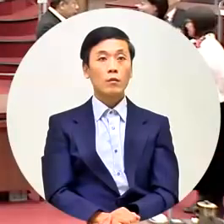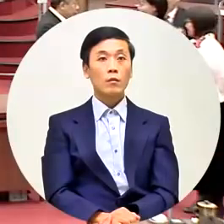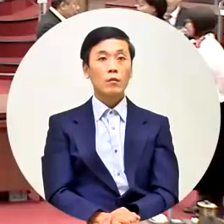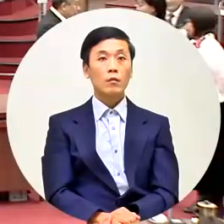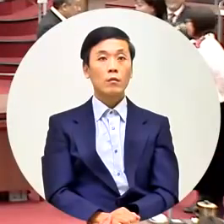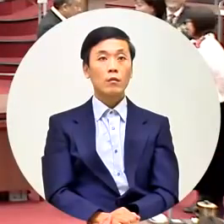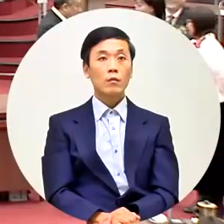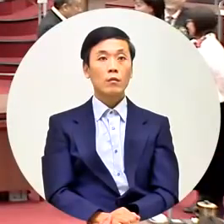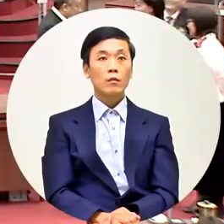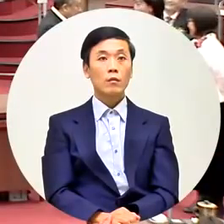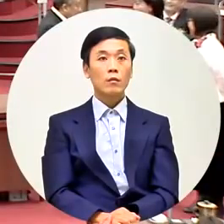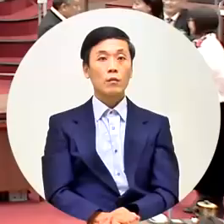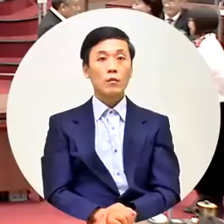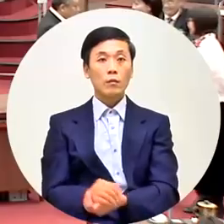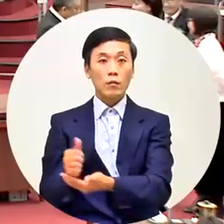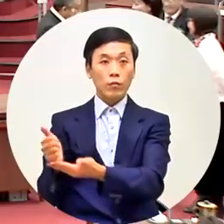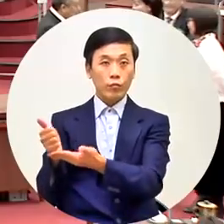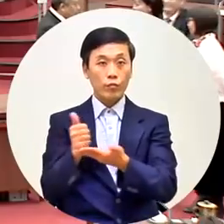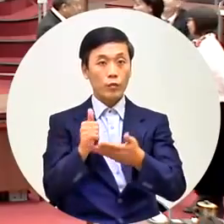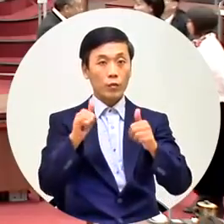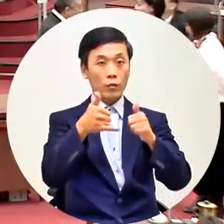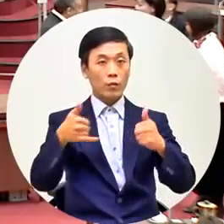请方新渊议员领取选票。